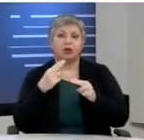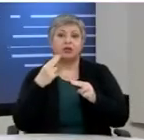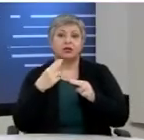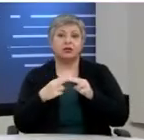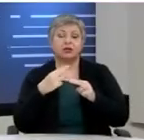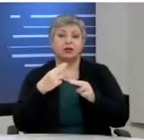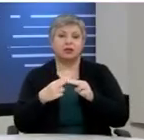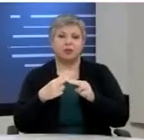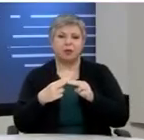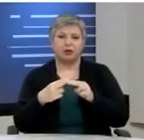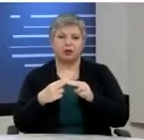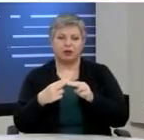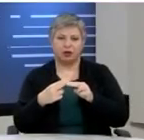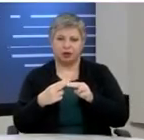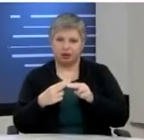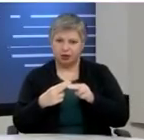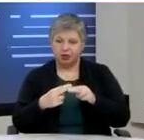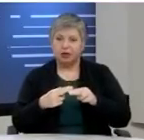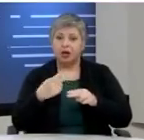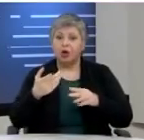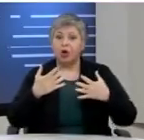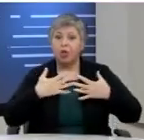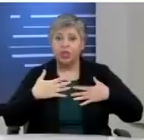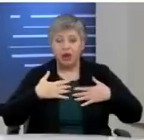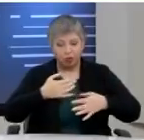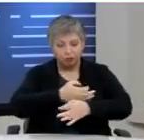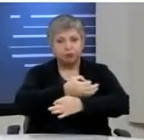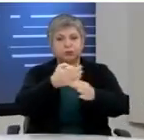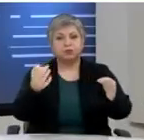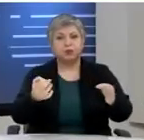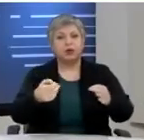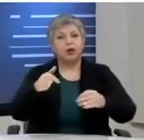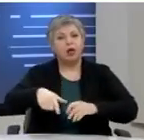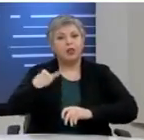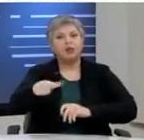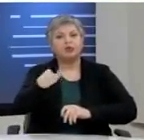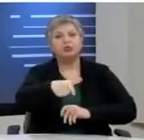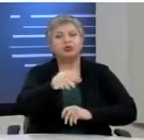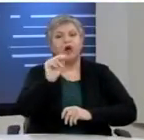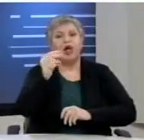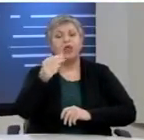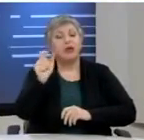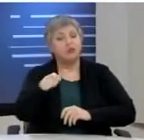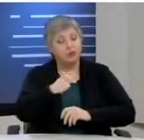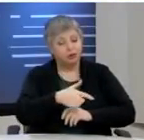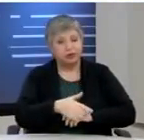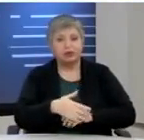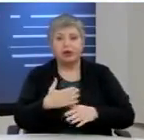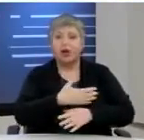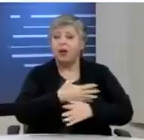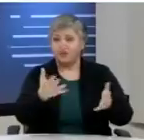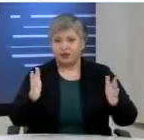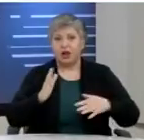ώρα εγώ θέλω να απευθυνθώ τόσο στους βουλευτές όσο και στις Ελληνίδες και τους Έλληνες